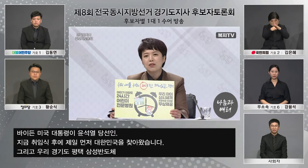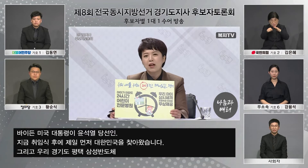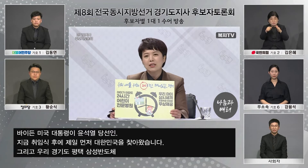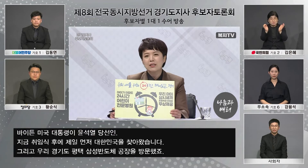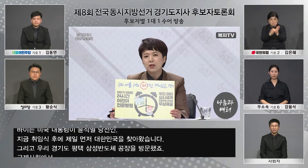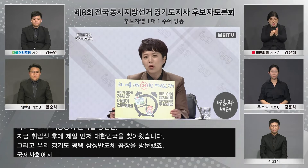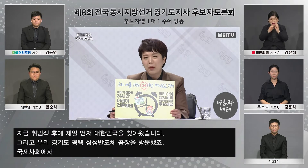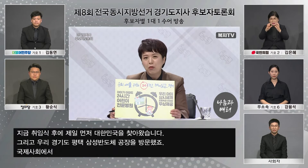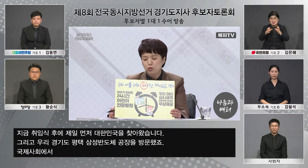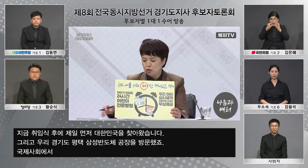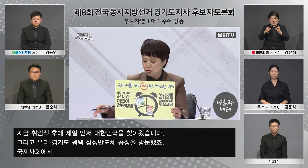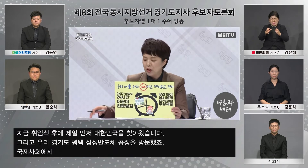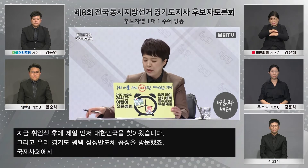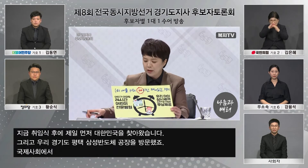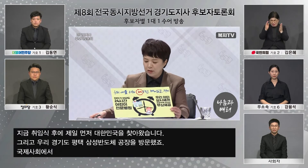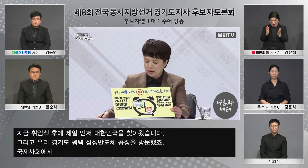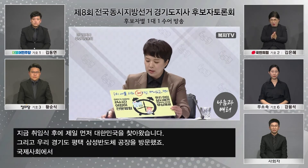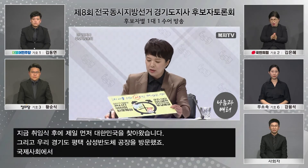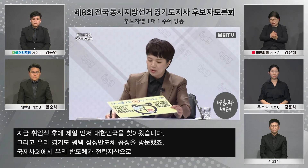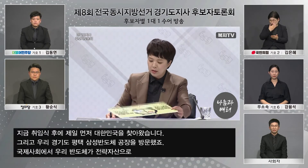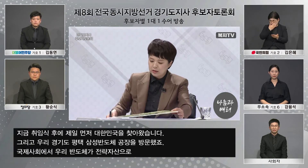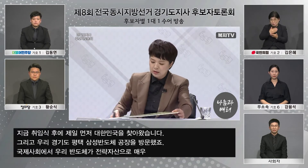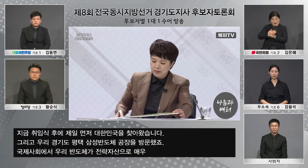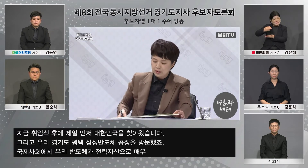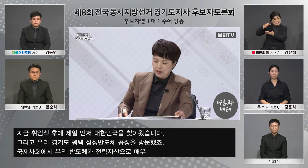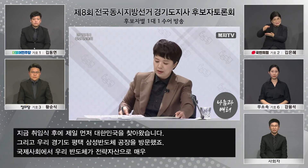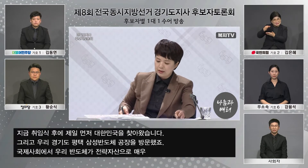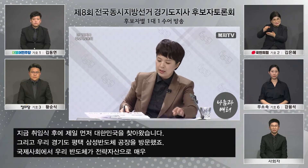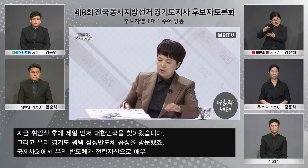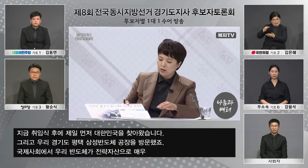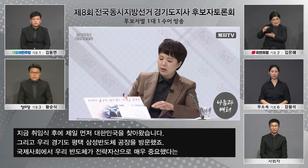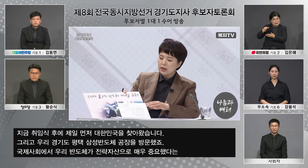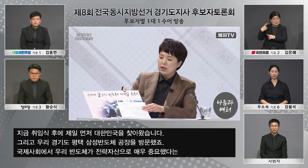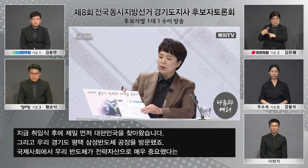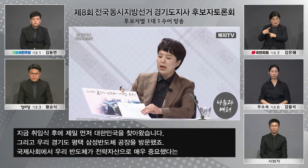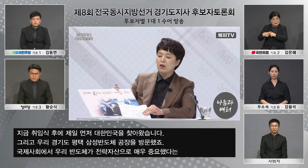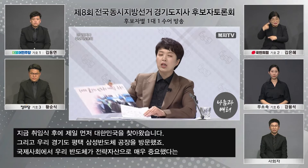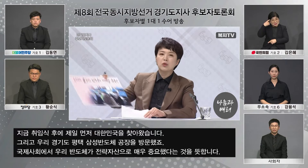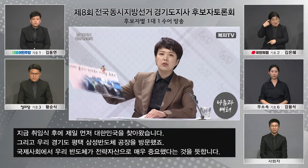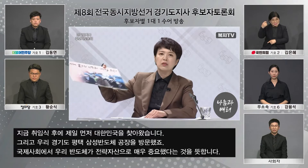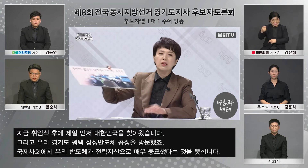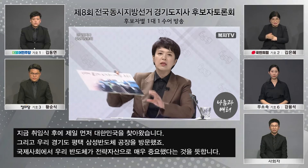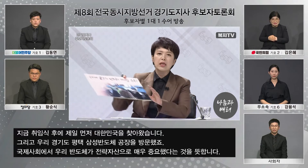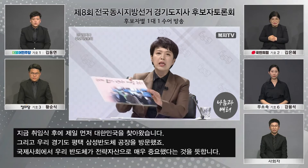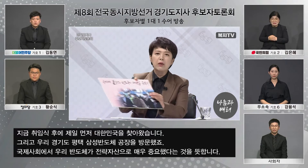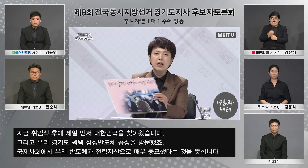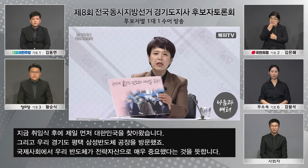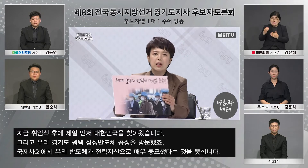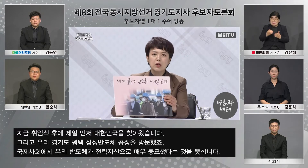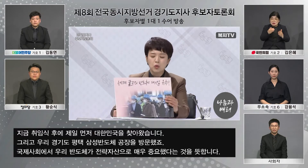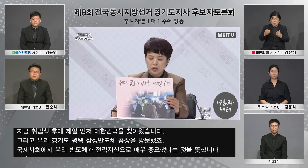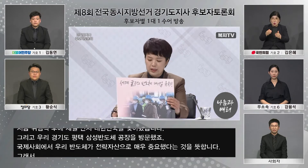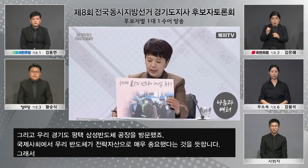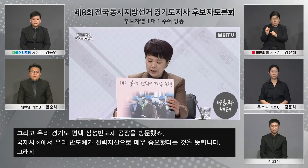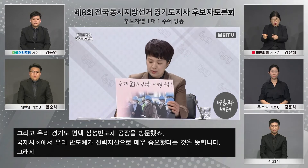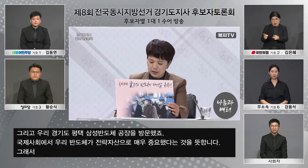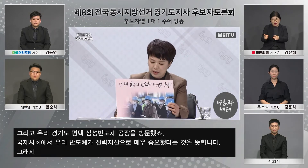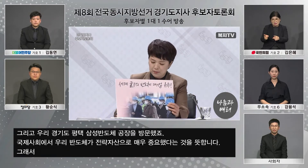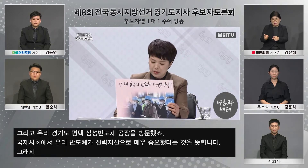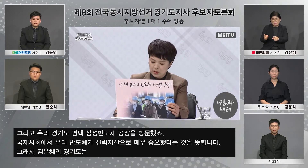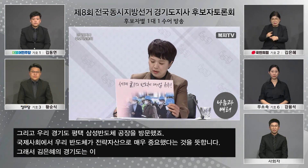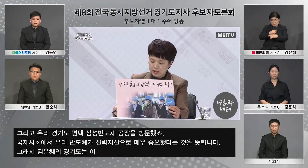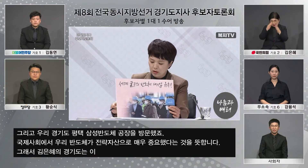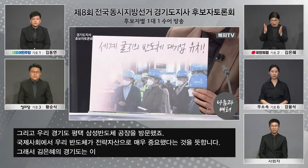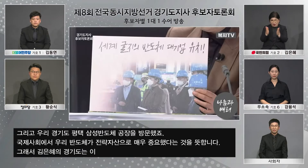반도체가 전략자산으로 매우 중요했다는 것을 뜻합니다. 그래서 김은혜 경기도는 이 기회를 놓치지